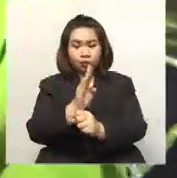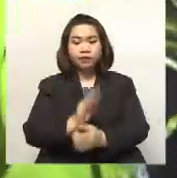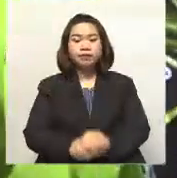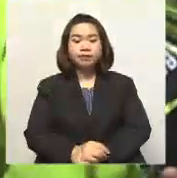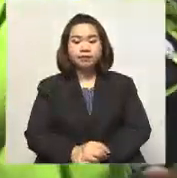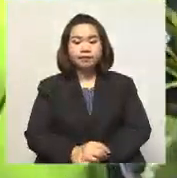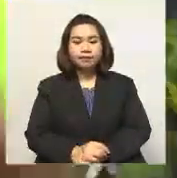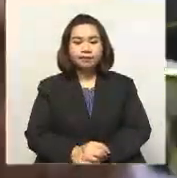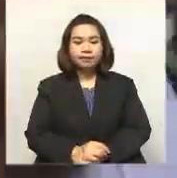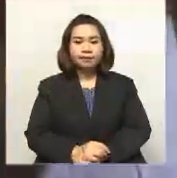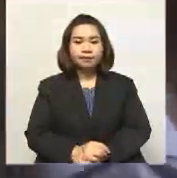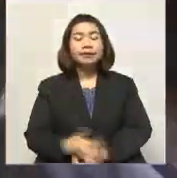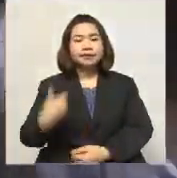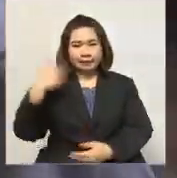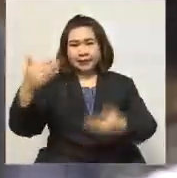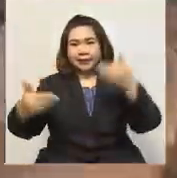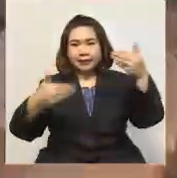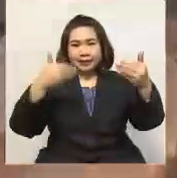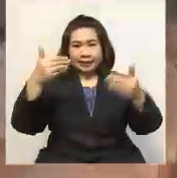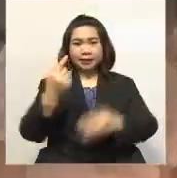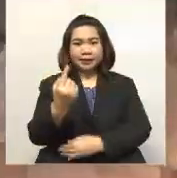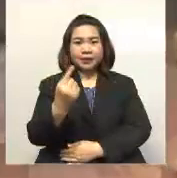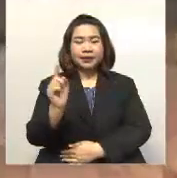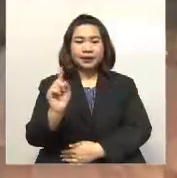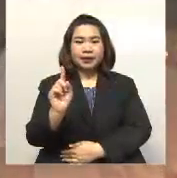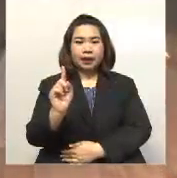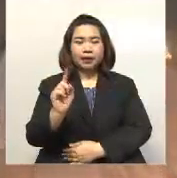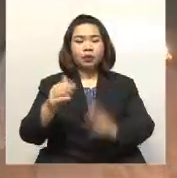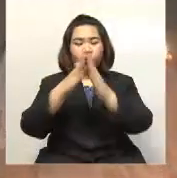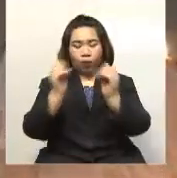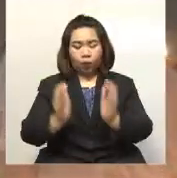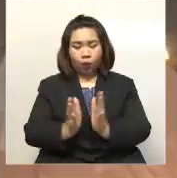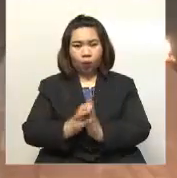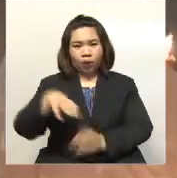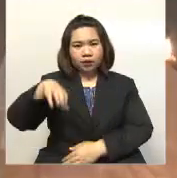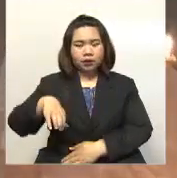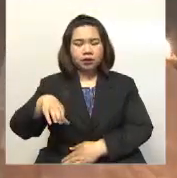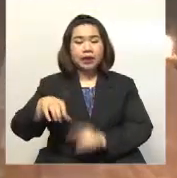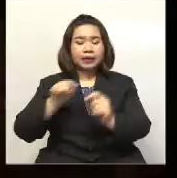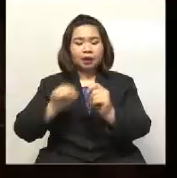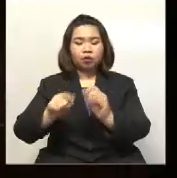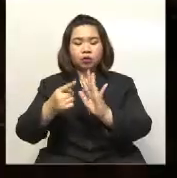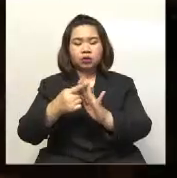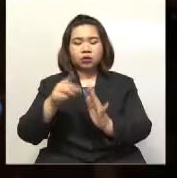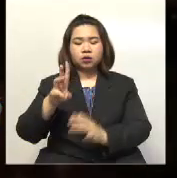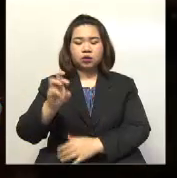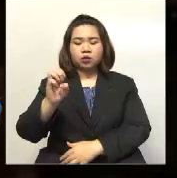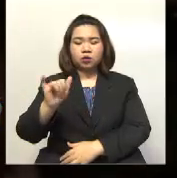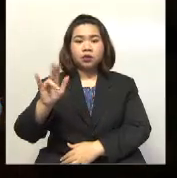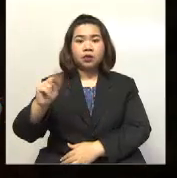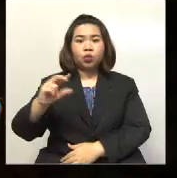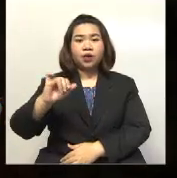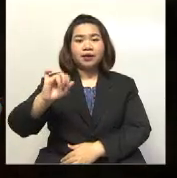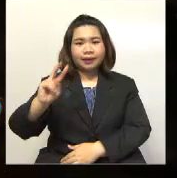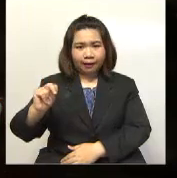ะ พาไปดูกิจกรรมอีกหนึ่งที่นะคะก็คือที่วัดกู่คำตำบลเวียงในค่ะซึ่งมีชาวเมืองน่